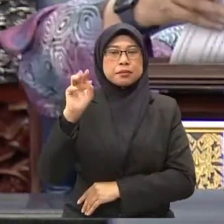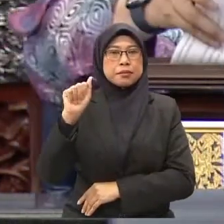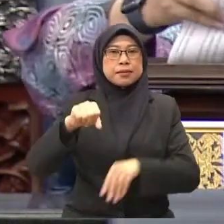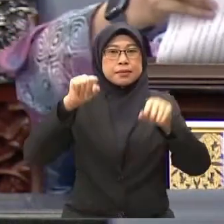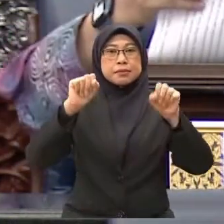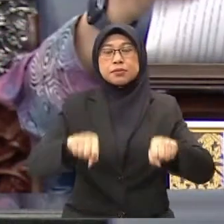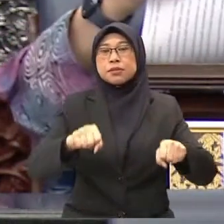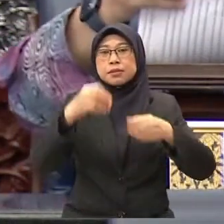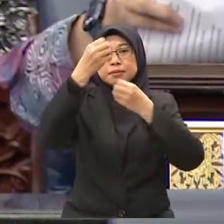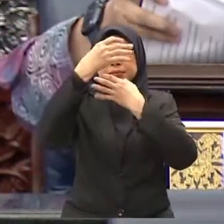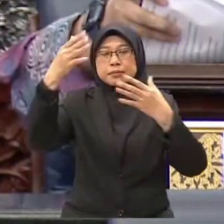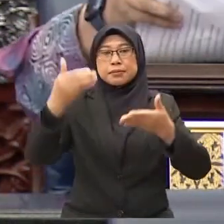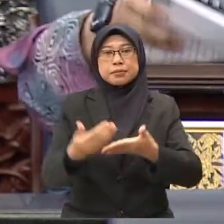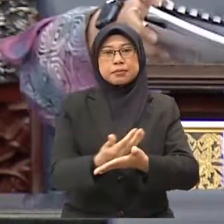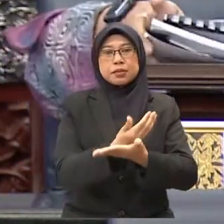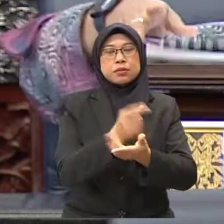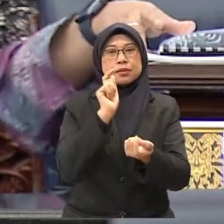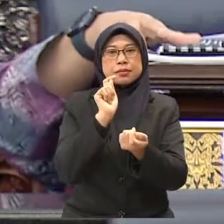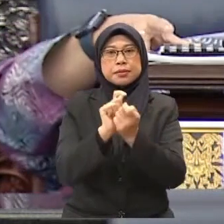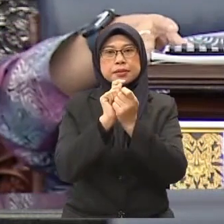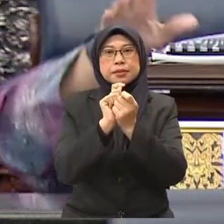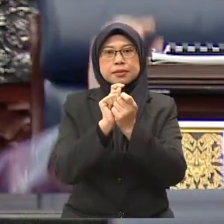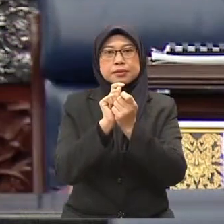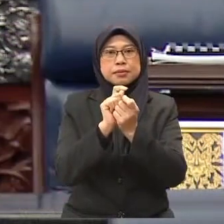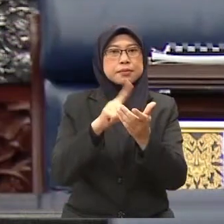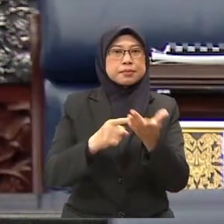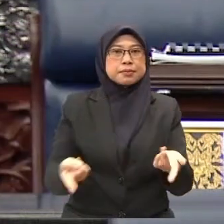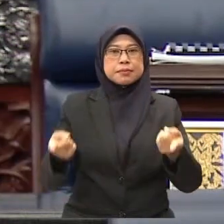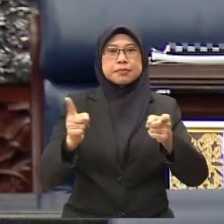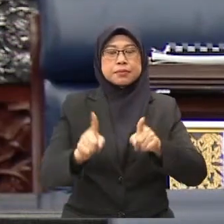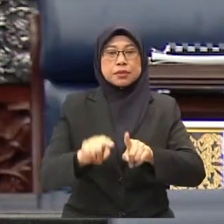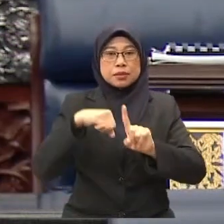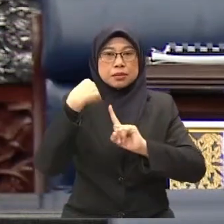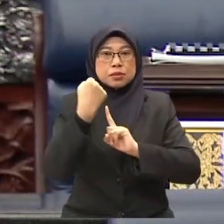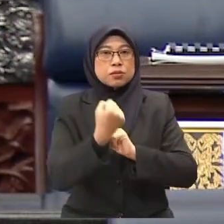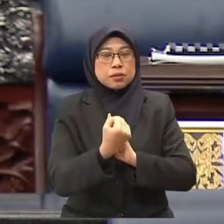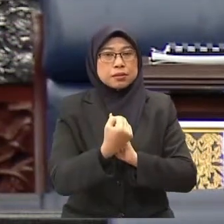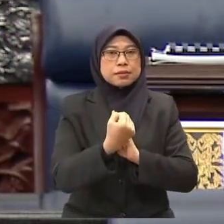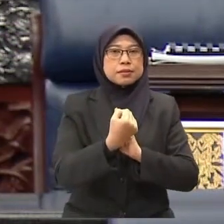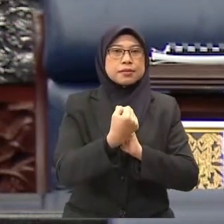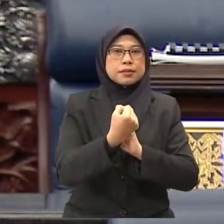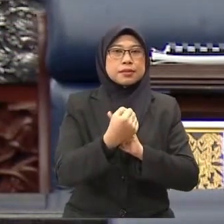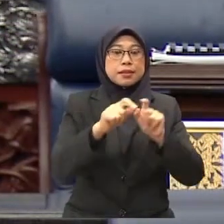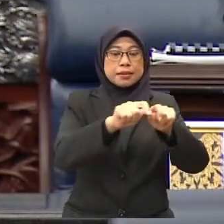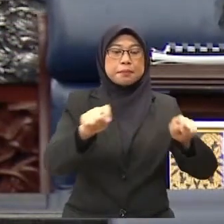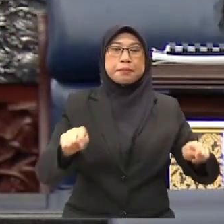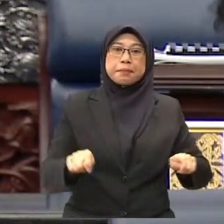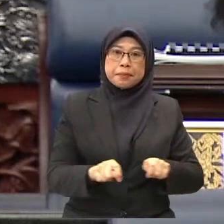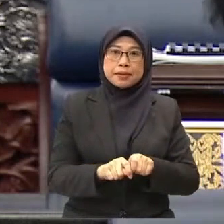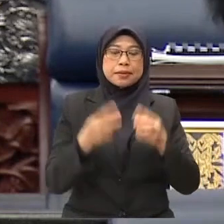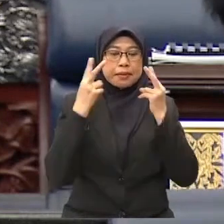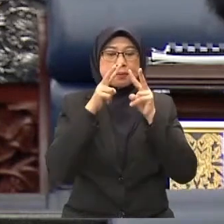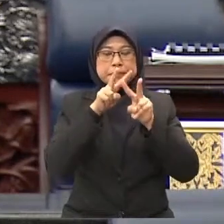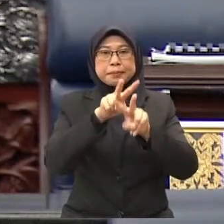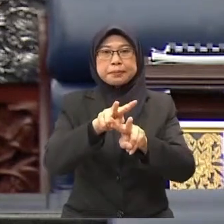membolehkan maklumat terkini dan tepat mengenai kejadian dan situasi bencana di satu lokasi